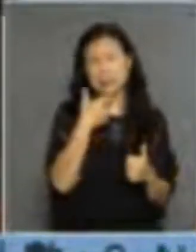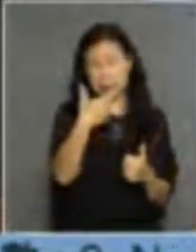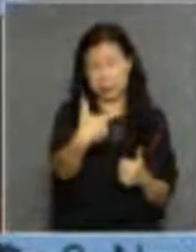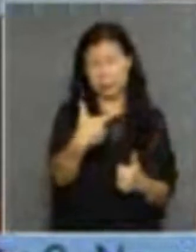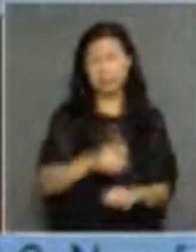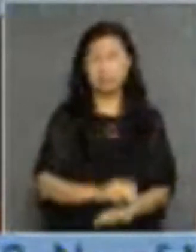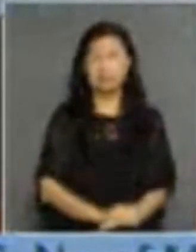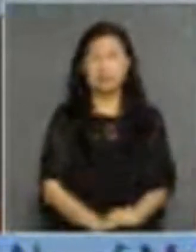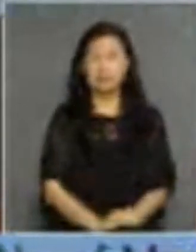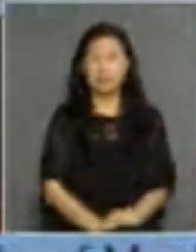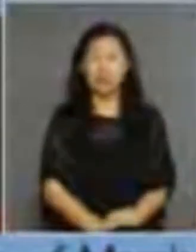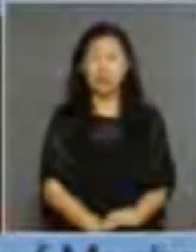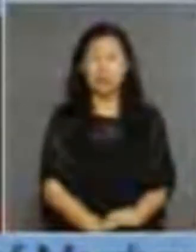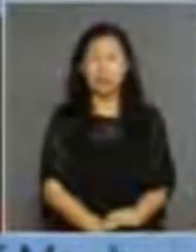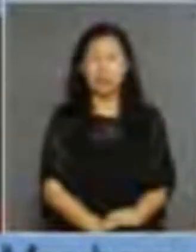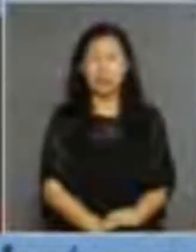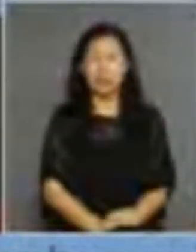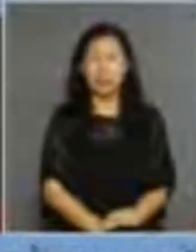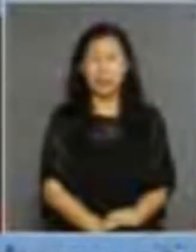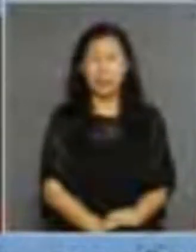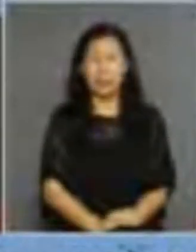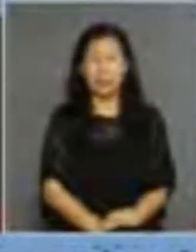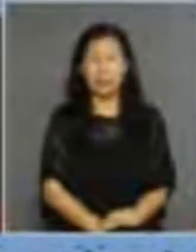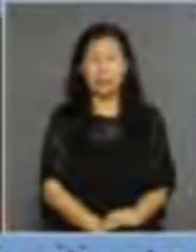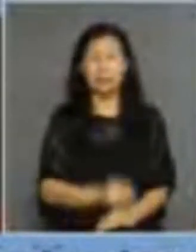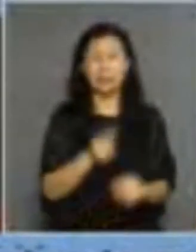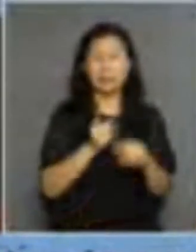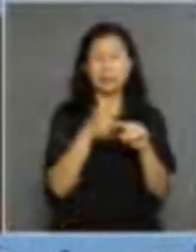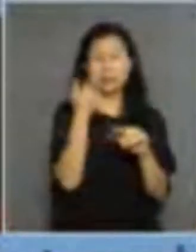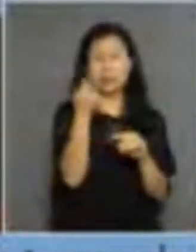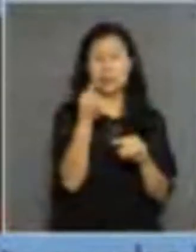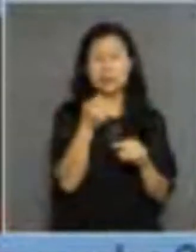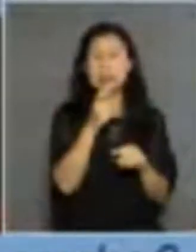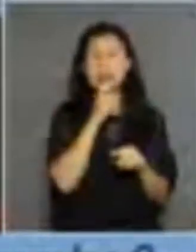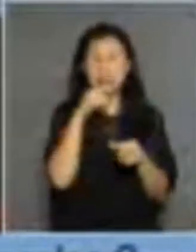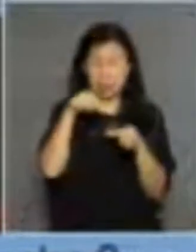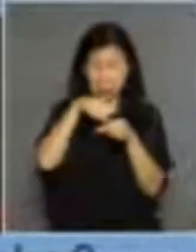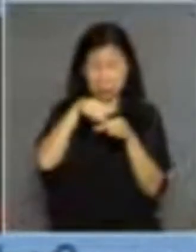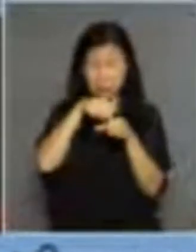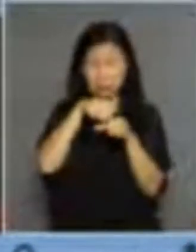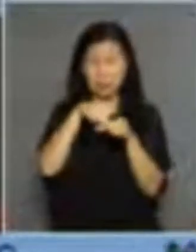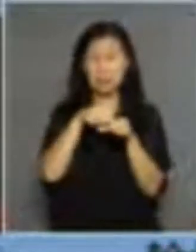話佢即係你都好簡單啫嘛。你唔通有一個窮人嘅